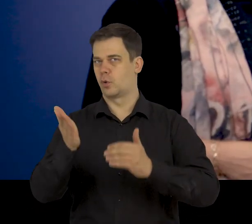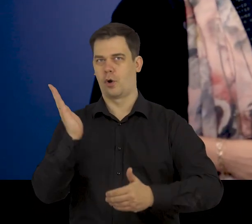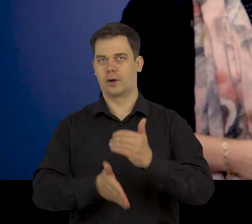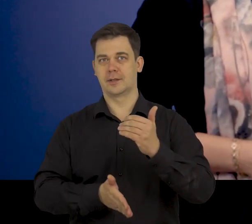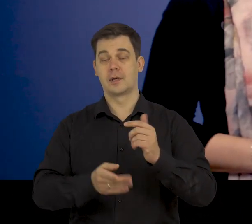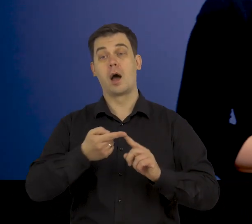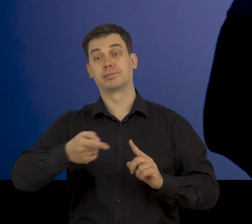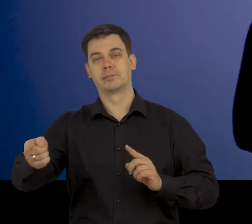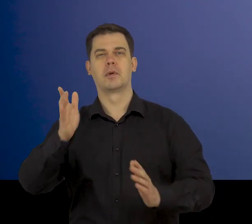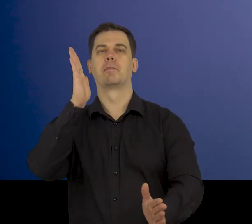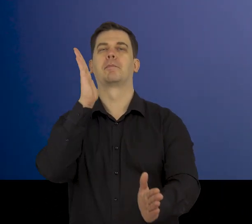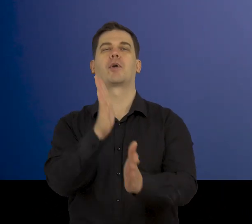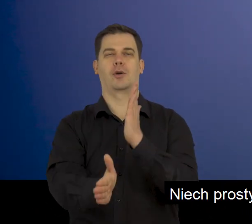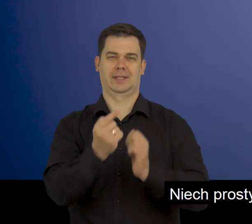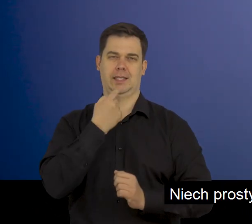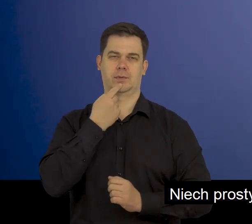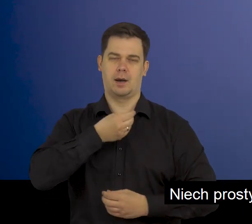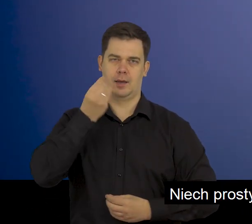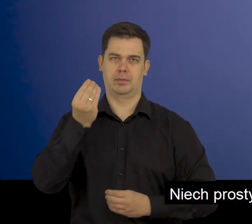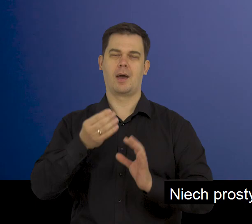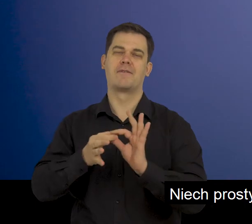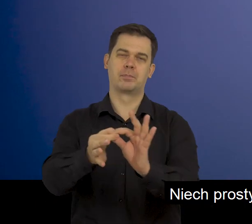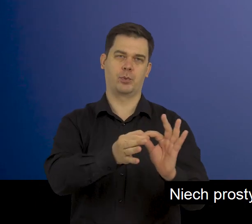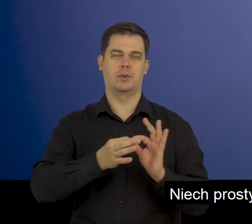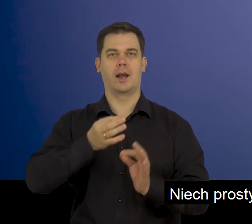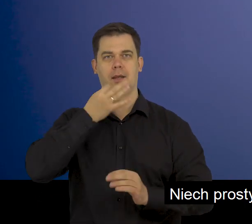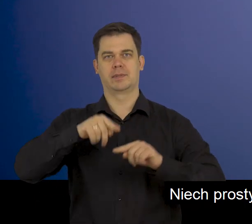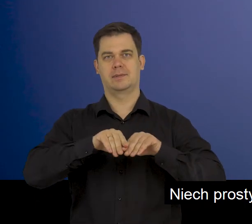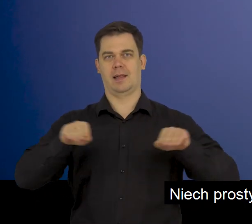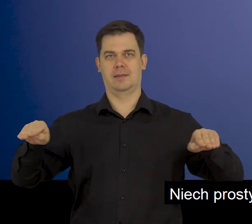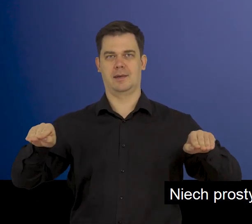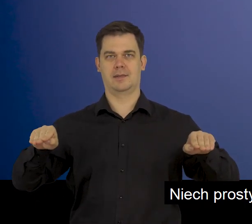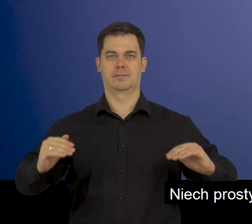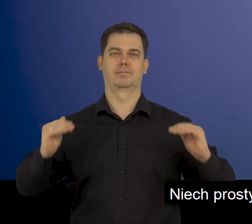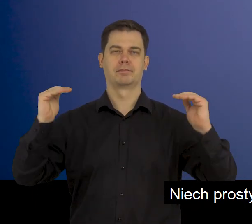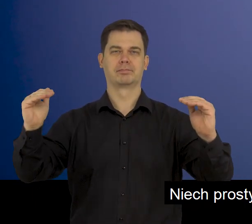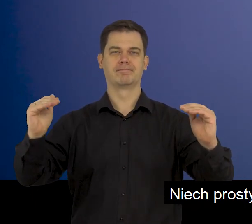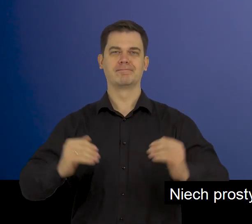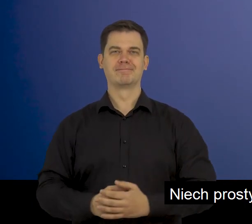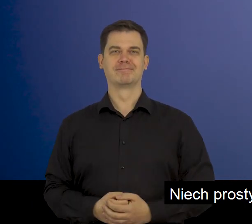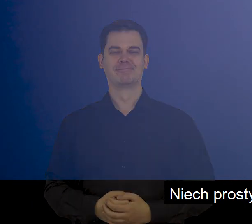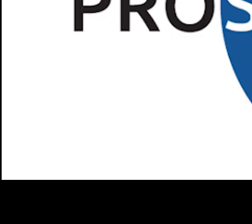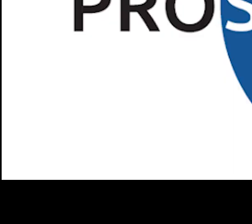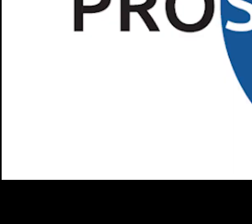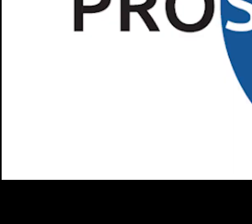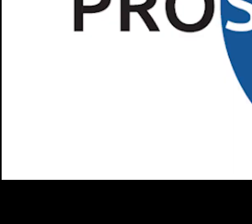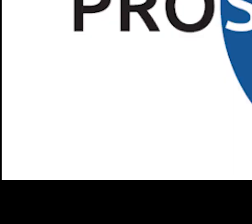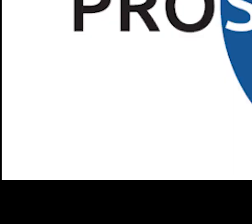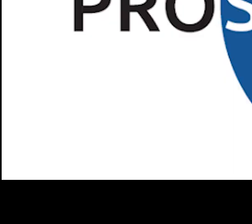To już na szczęście przeszłość. Niech prosty język będzie naszym nowym wspólnym standardem.